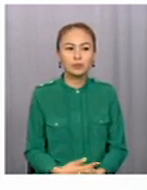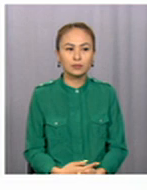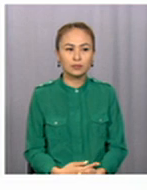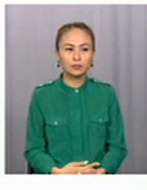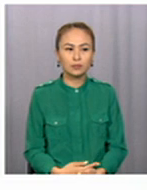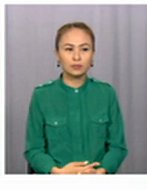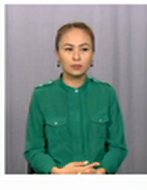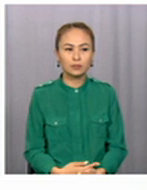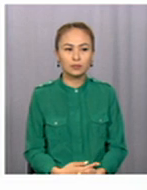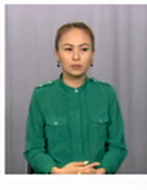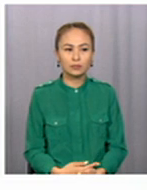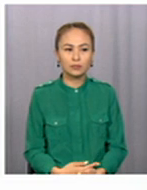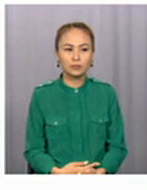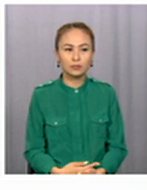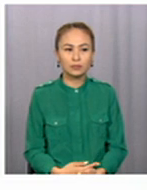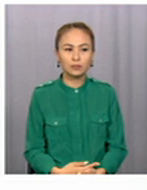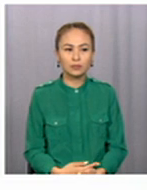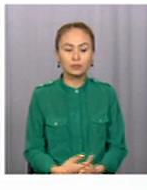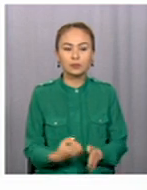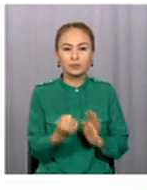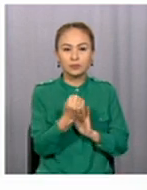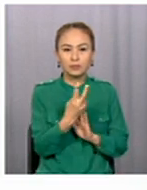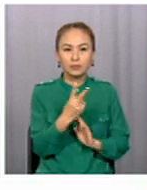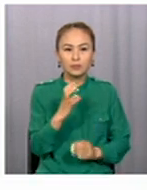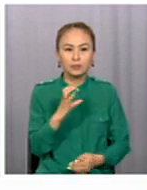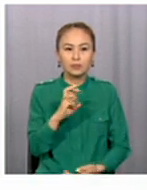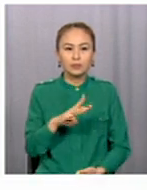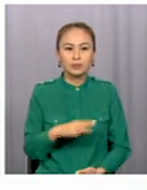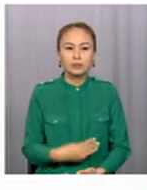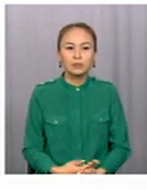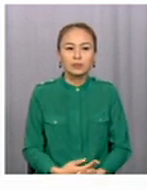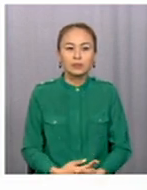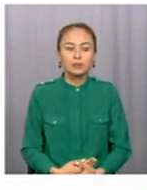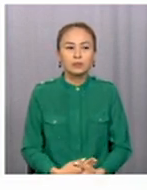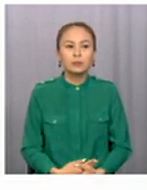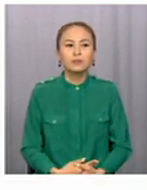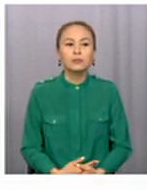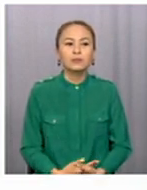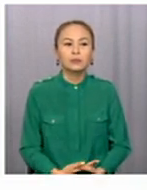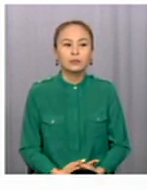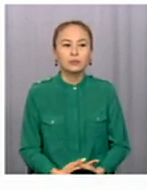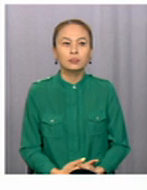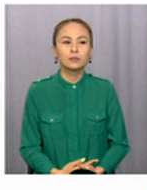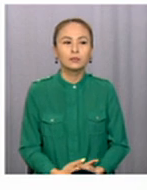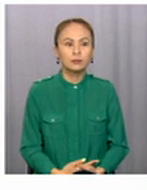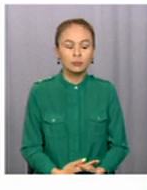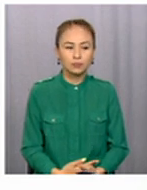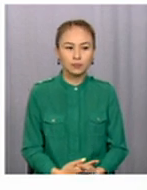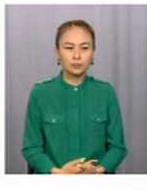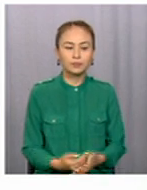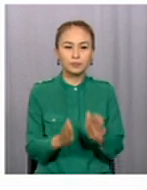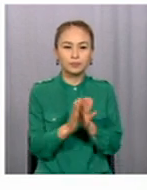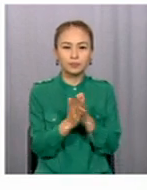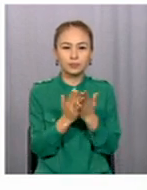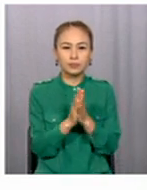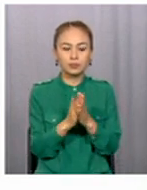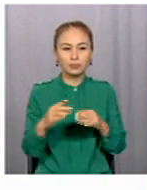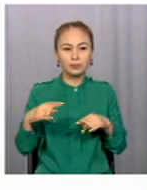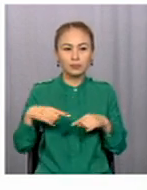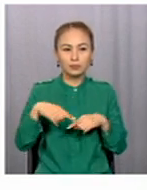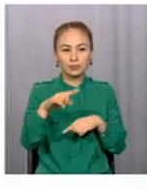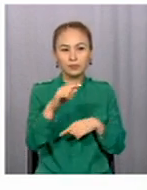тең? Дұрыс айтасындар, 12 сантиметрге тең. Енді кітаптың ұзындығын